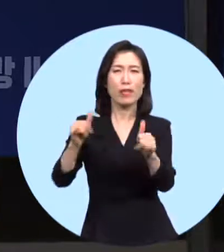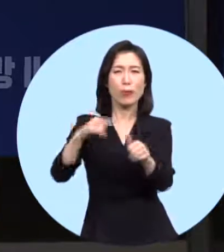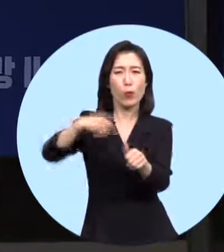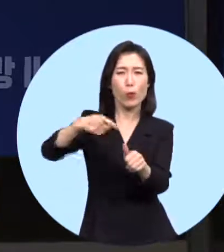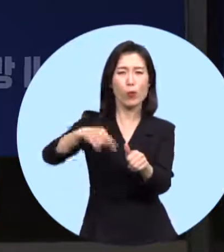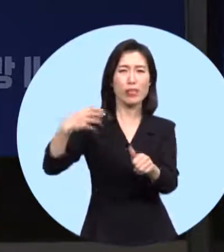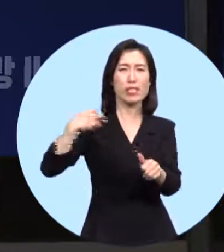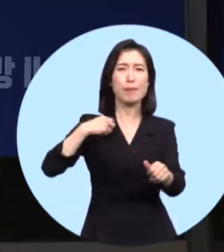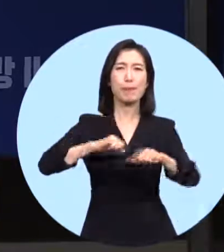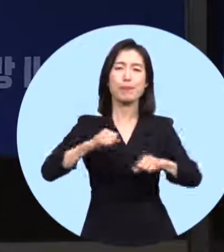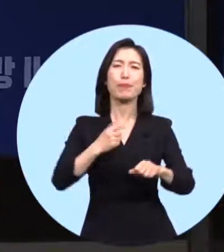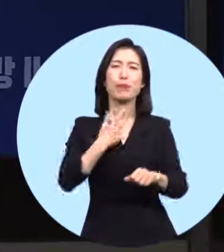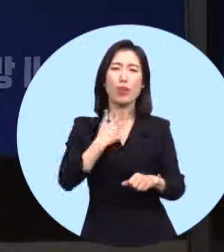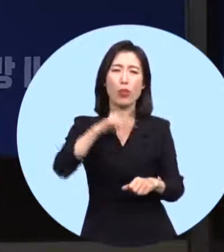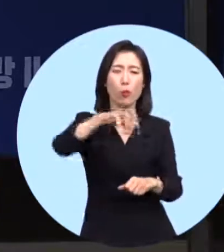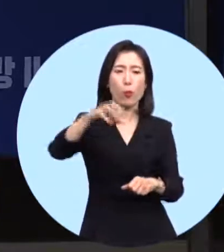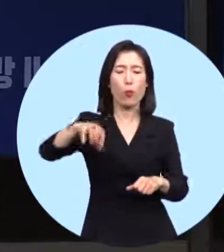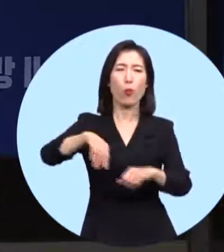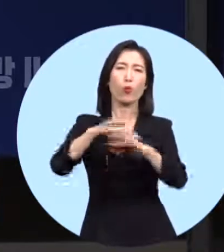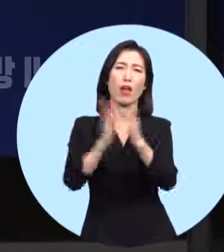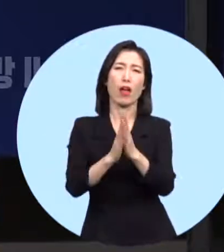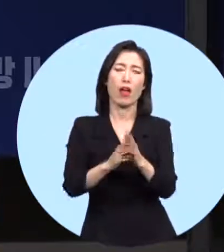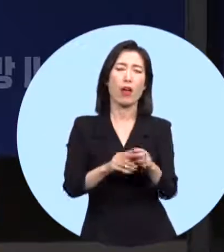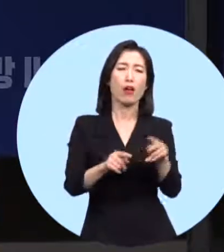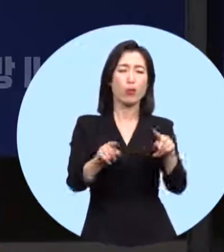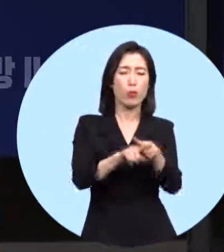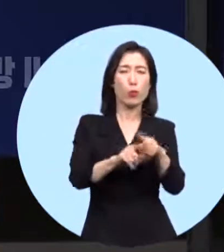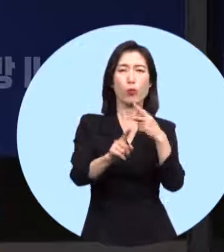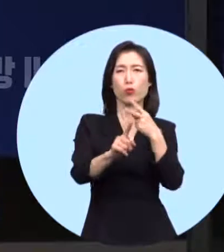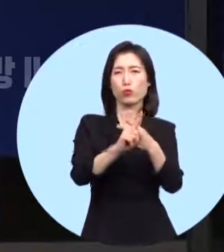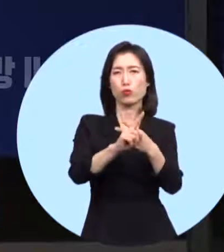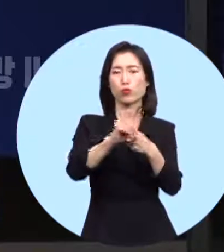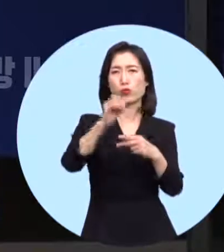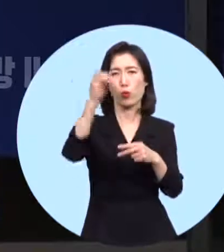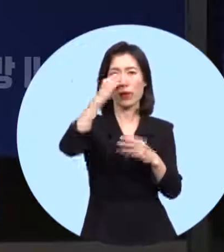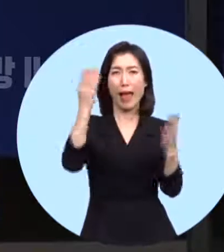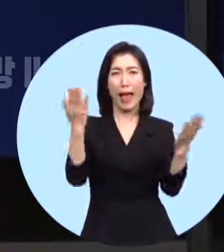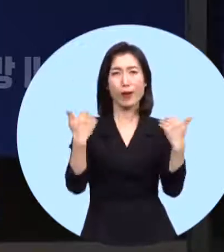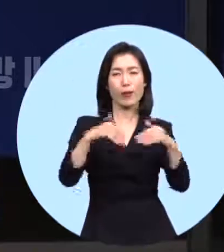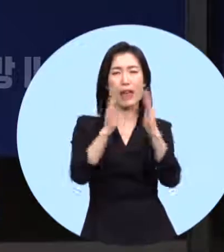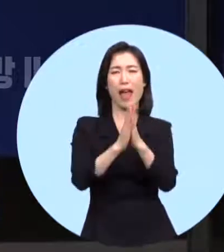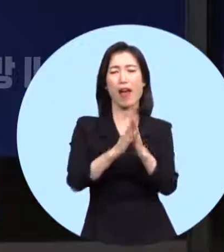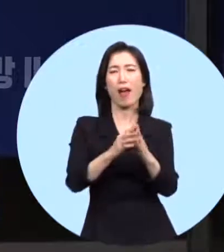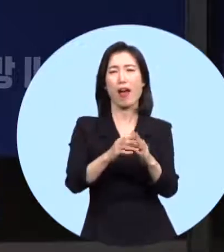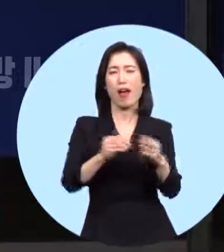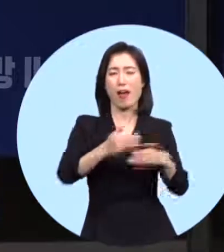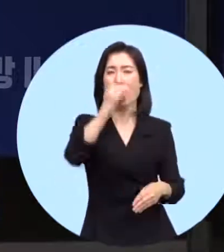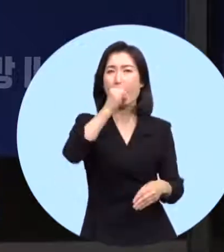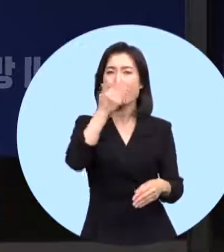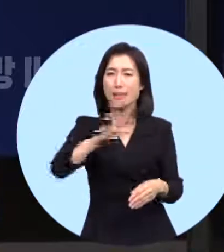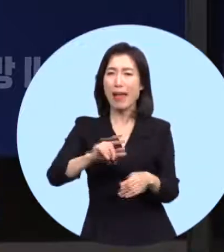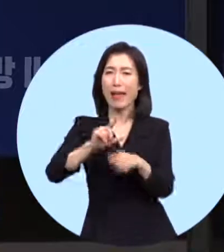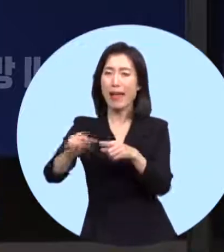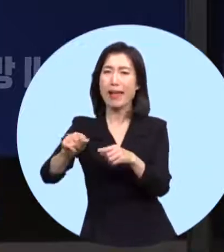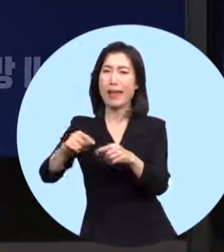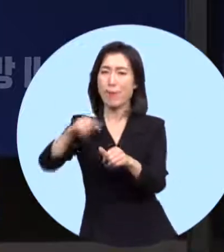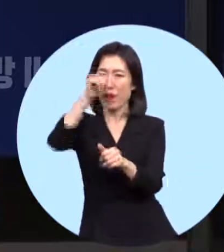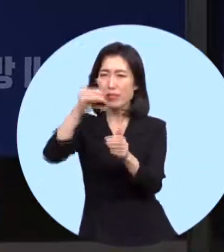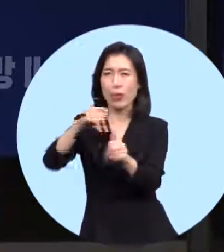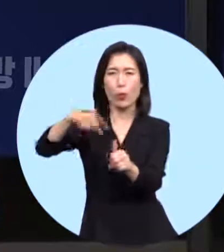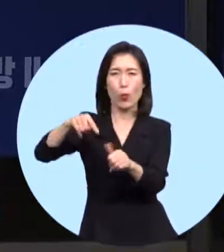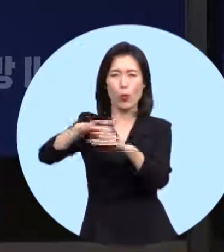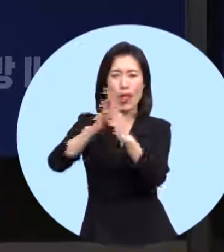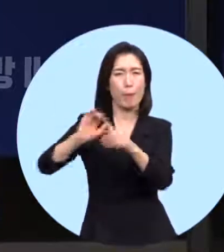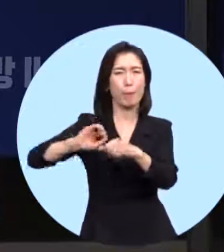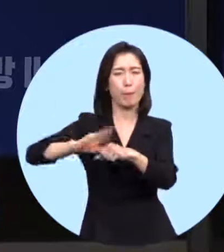기관들이 있거든요. 근데 이제 초중고 학교와는 달리 이제 그 기관들 대부분이 어쩔 수 없이 제가 알기로는 거의 이제 문을